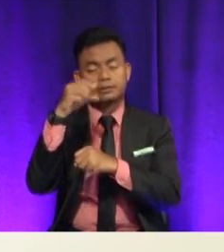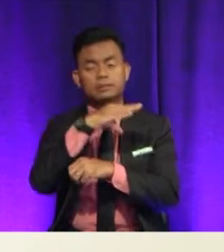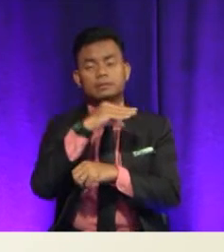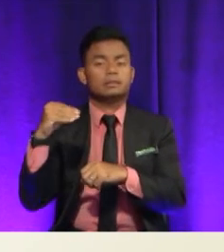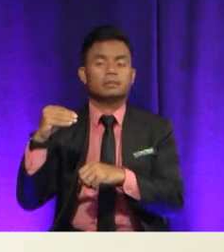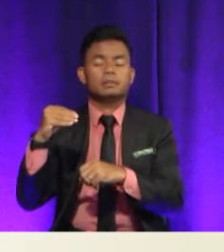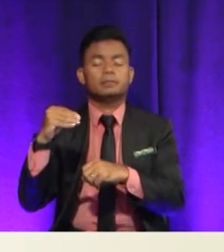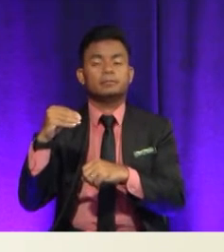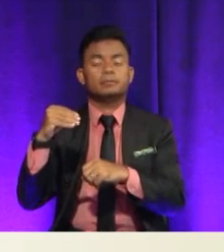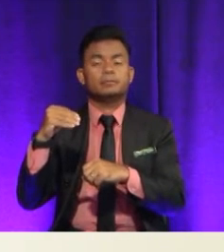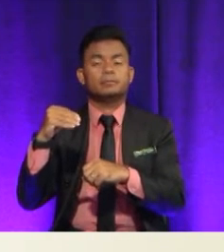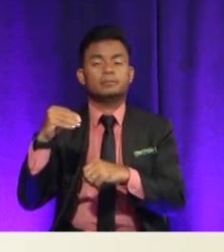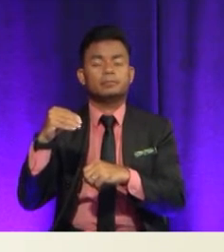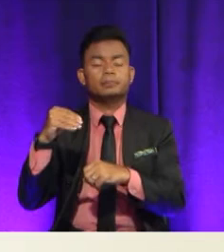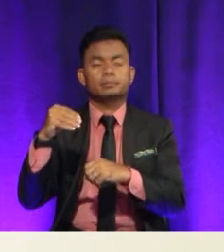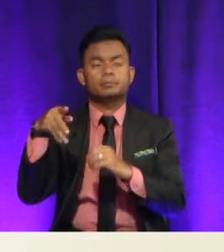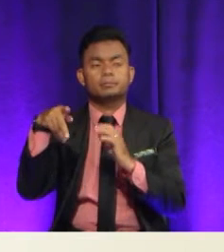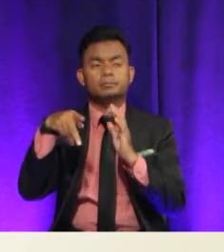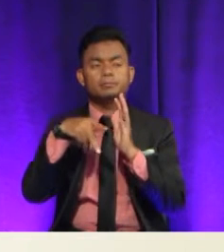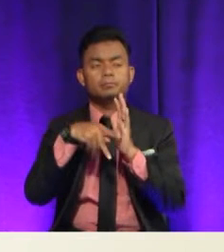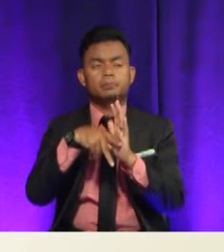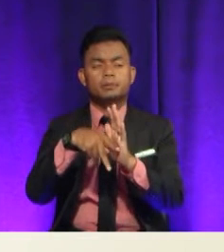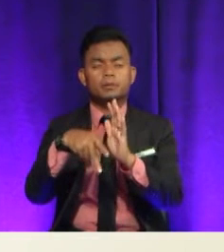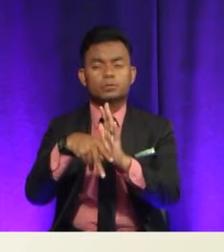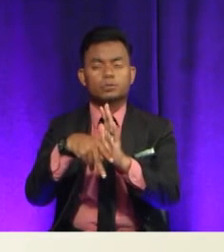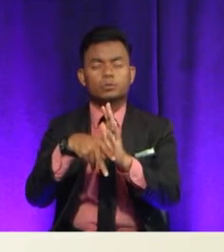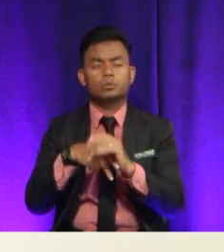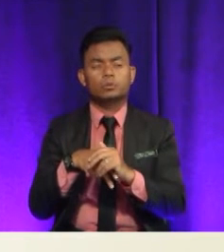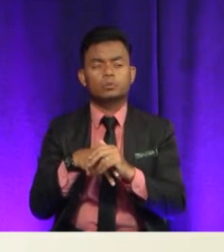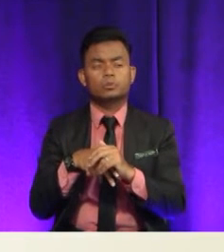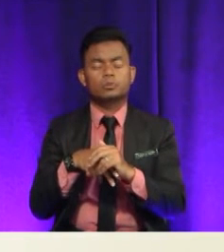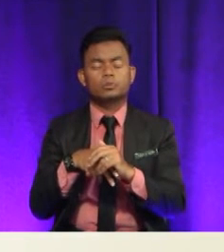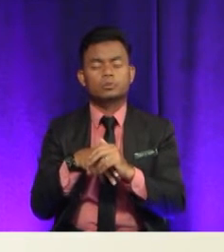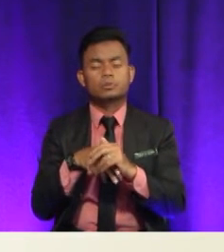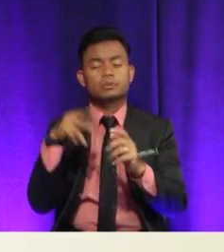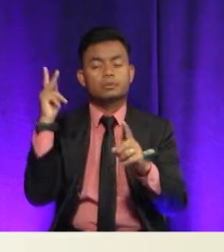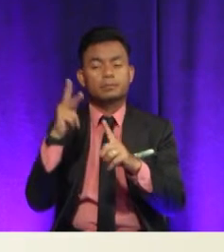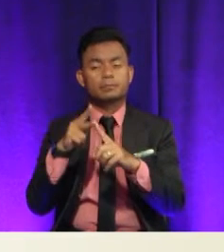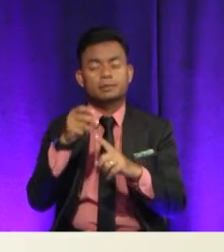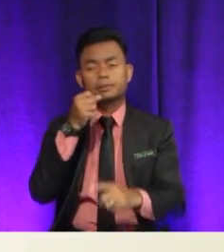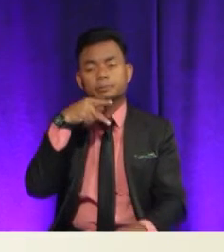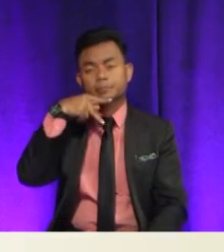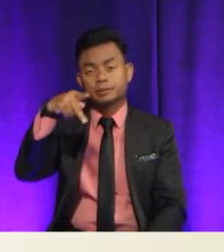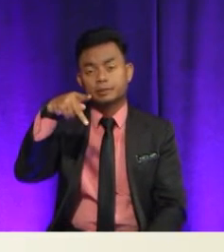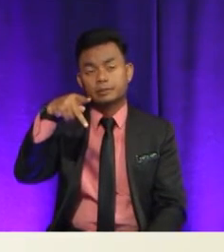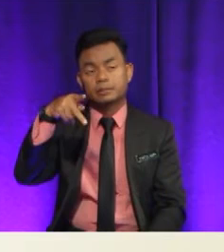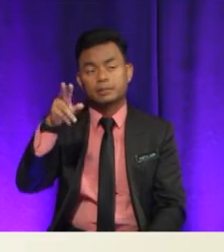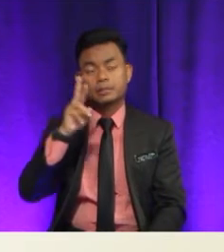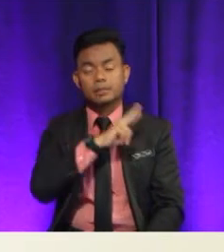Oke taat dan patuhnya menteri kepada perintah Raja mana hurairahnya